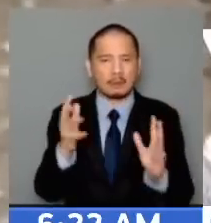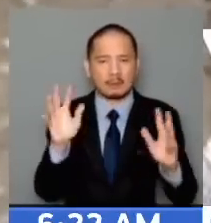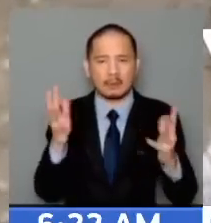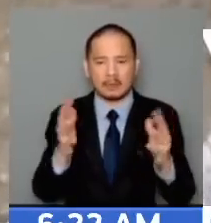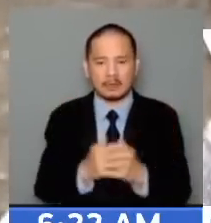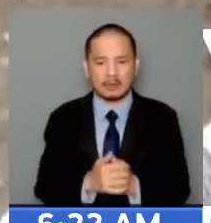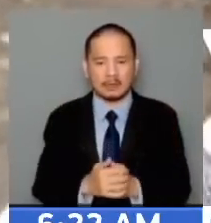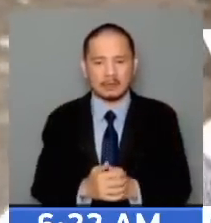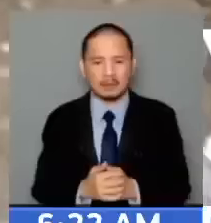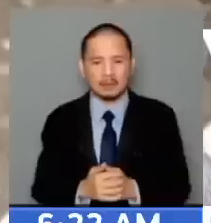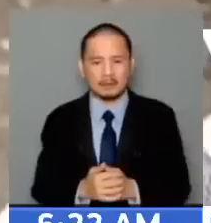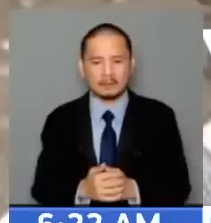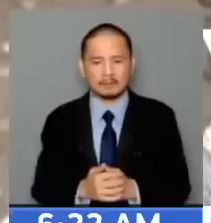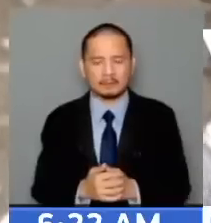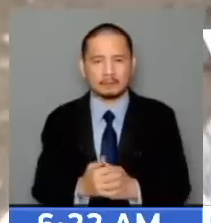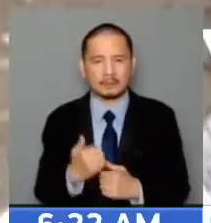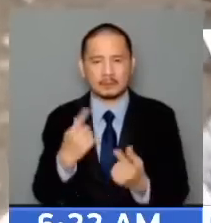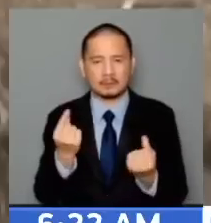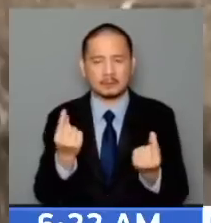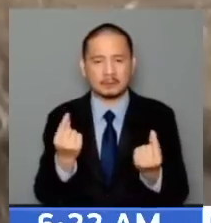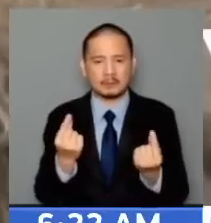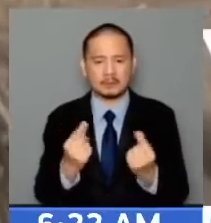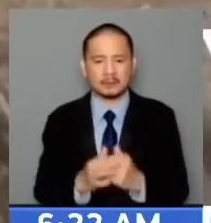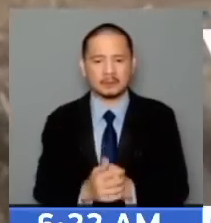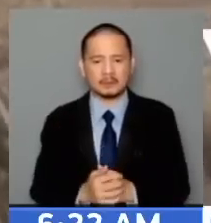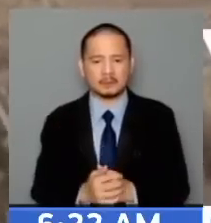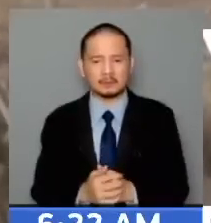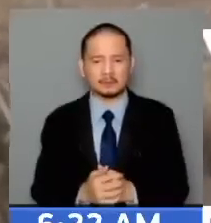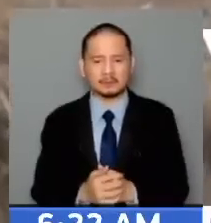ako. Gana masagod baboy. Kung